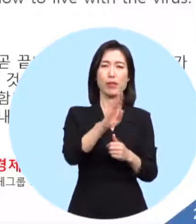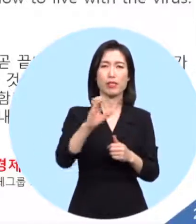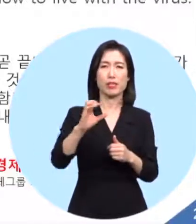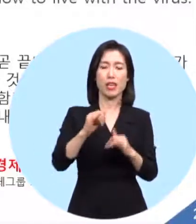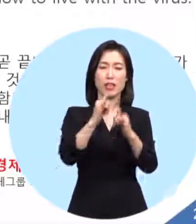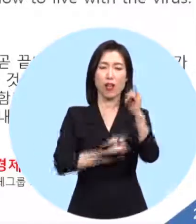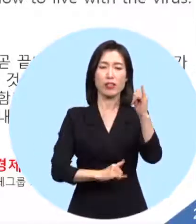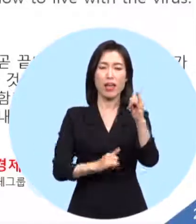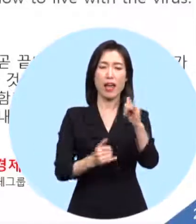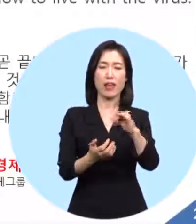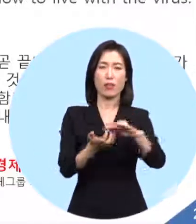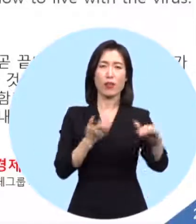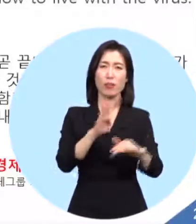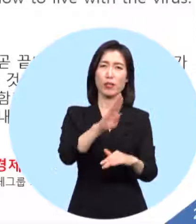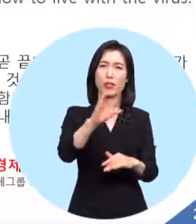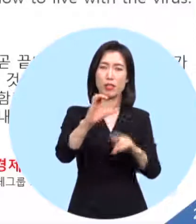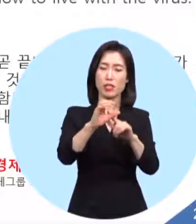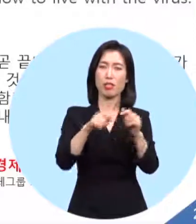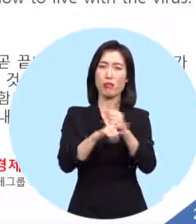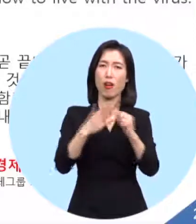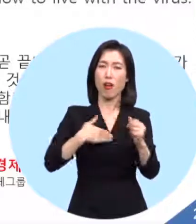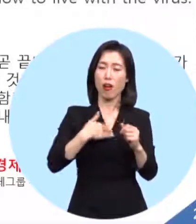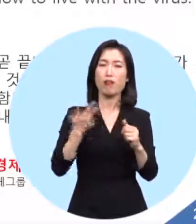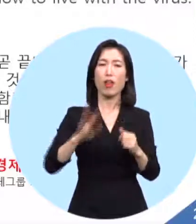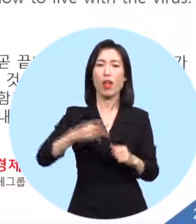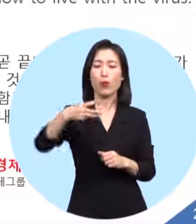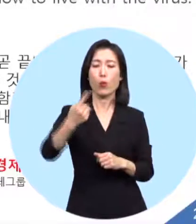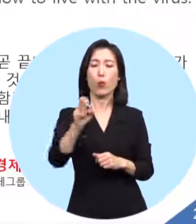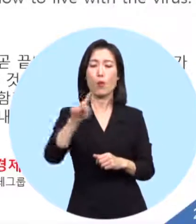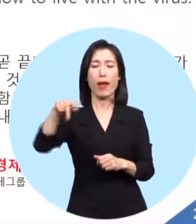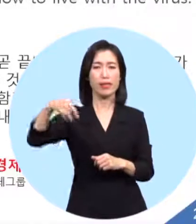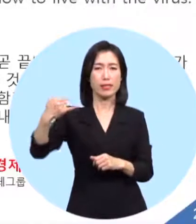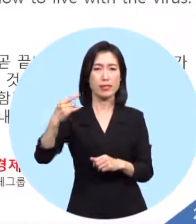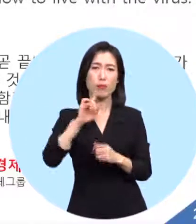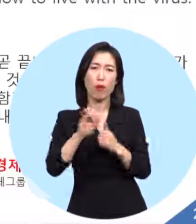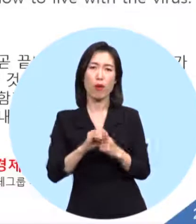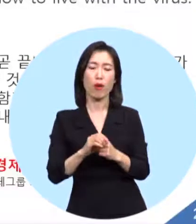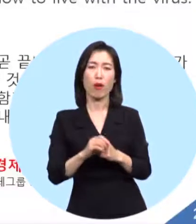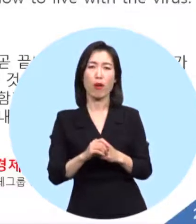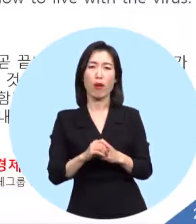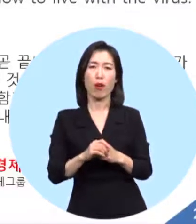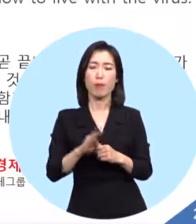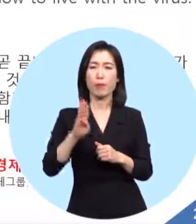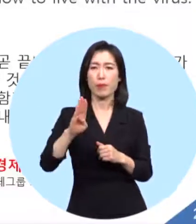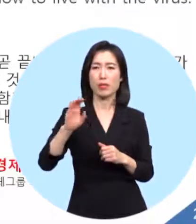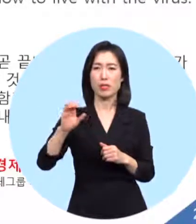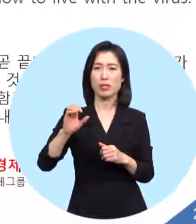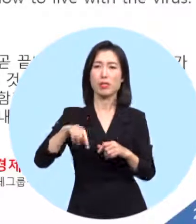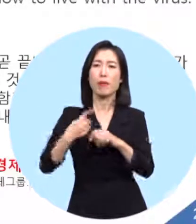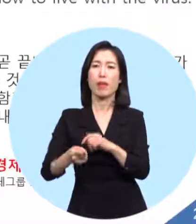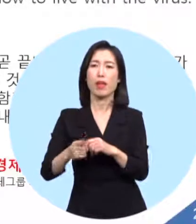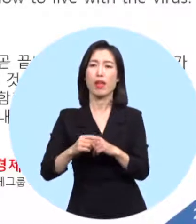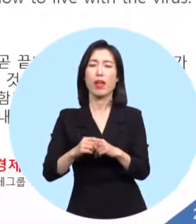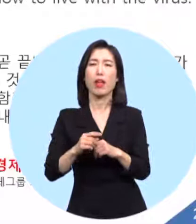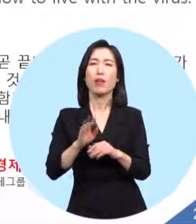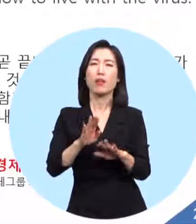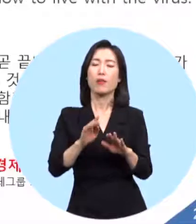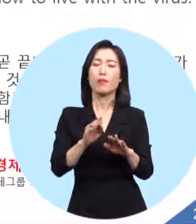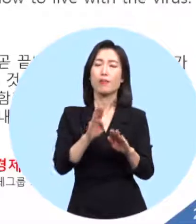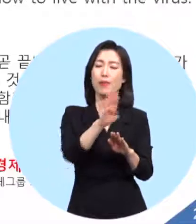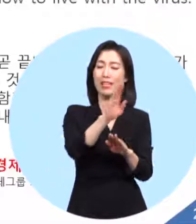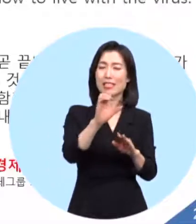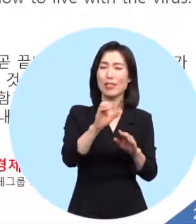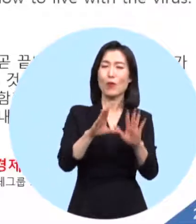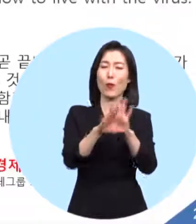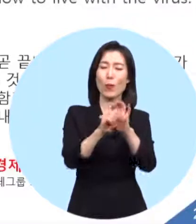배웠더니 토마스 프리드만이 3월 달에 칼럼으로 히스토리컬 디바이드 비포